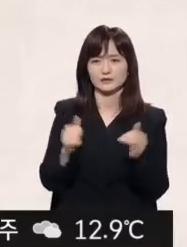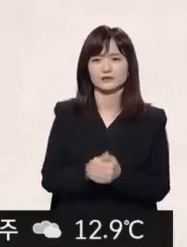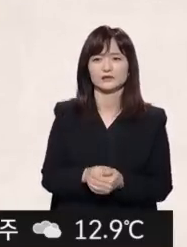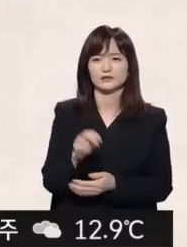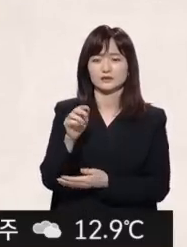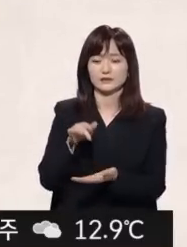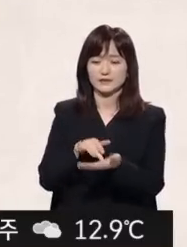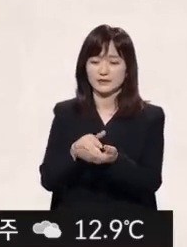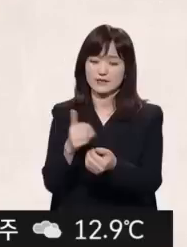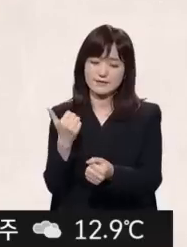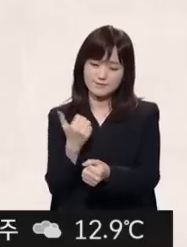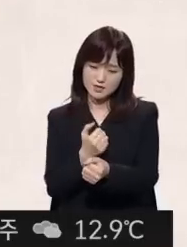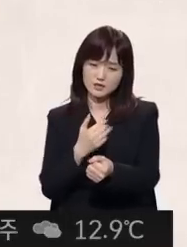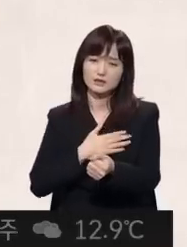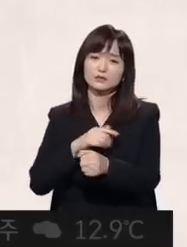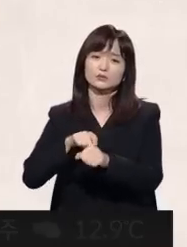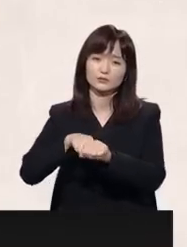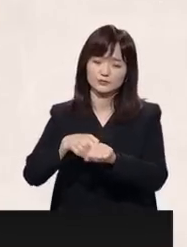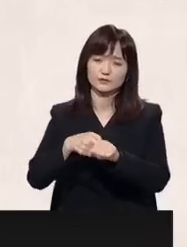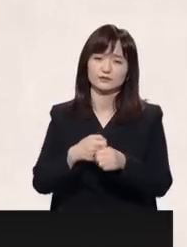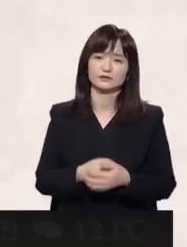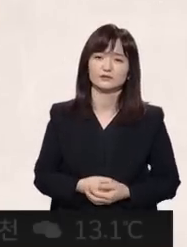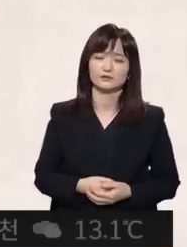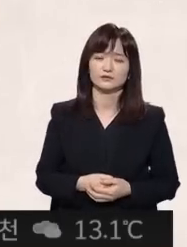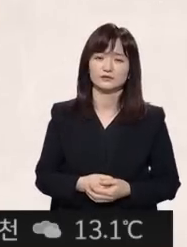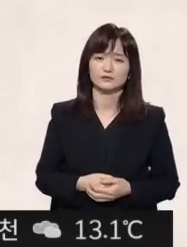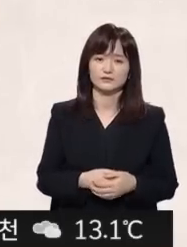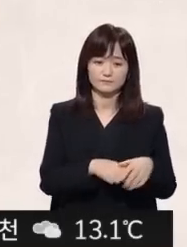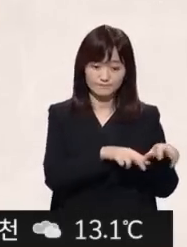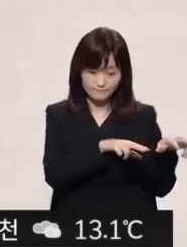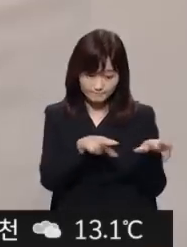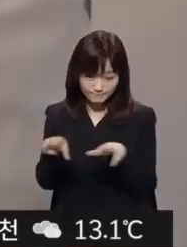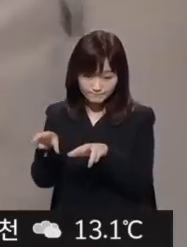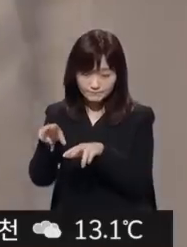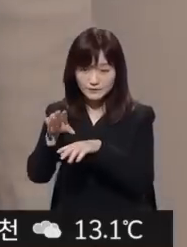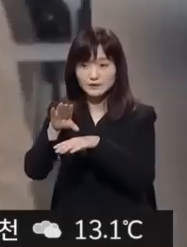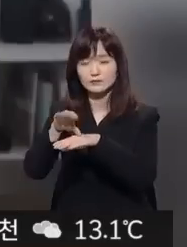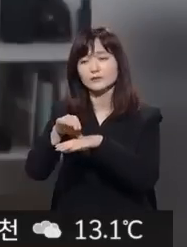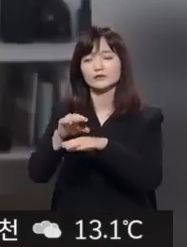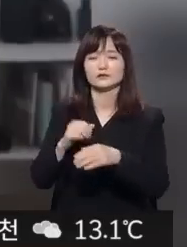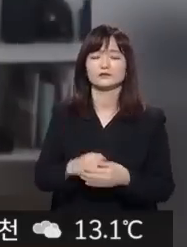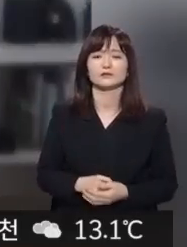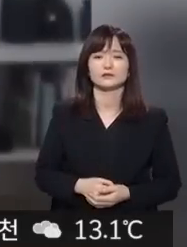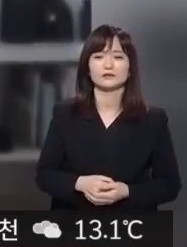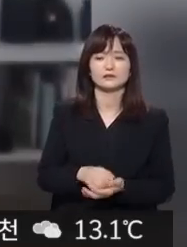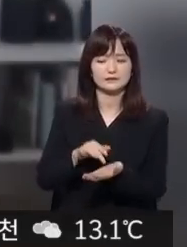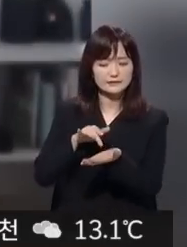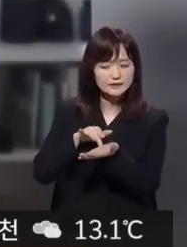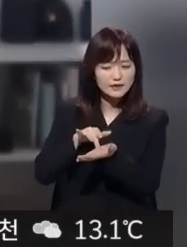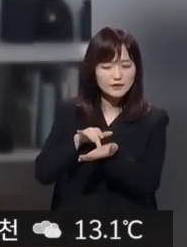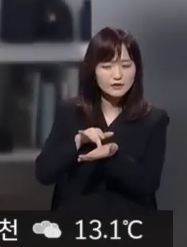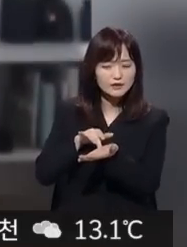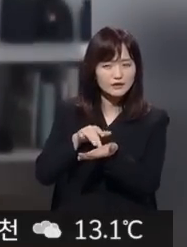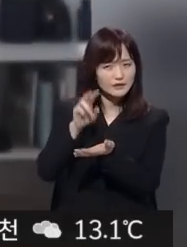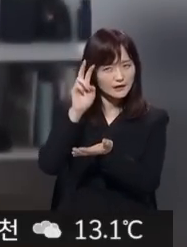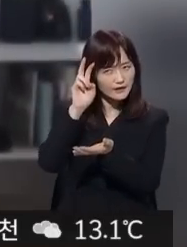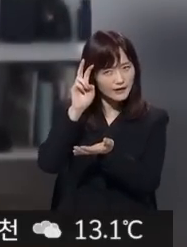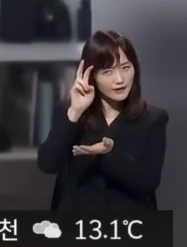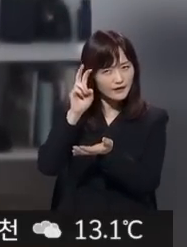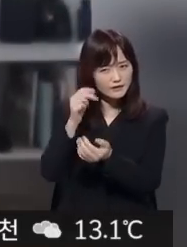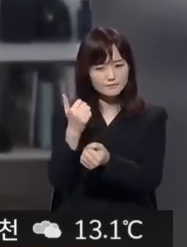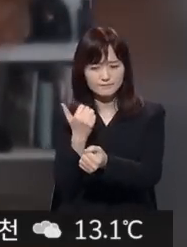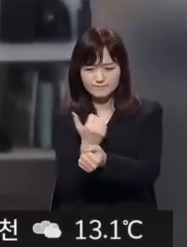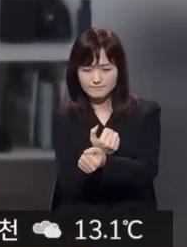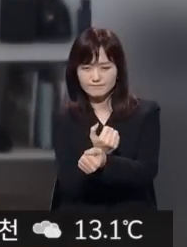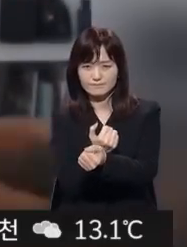받겠다라고 하면서 아까 말씀드린 대로 그 생방송 도중에 그 약물로 추정 즉 마약으로 추정되는 것을 취약을 했단